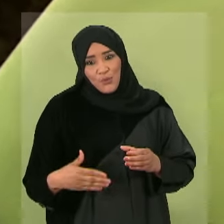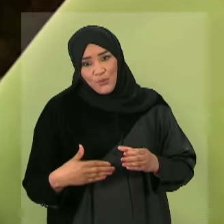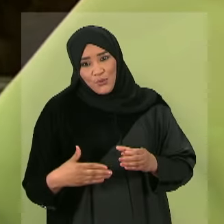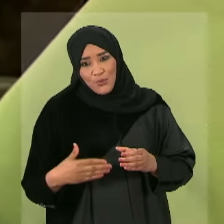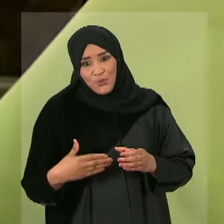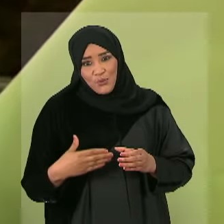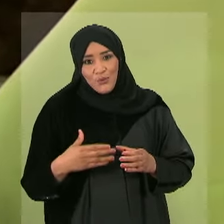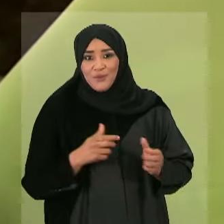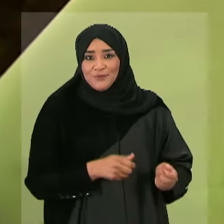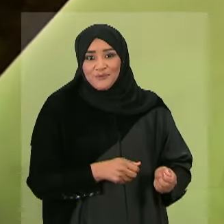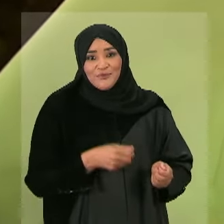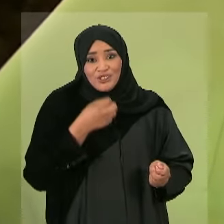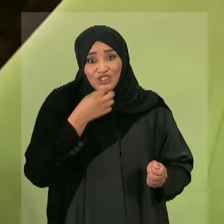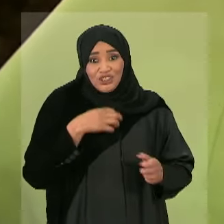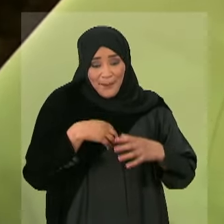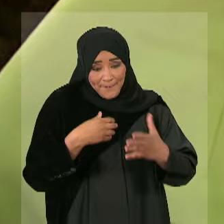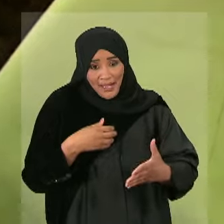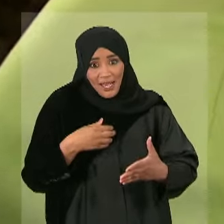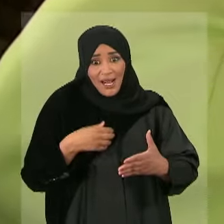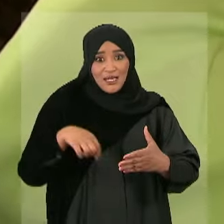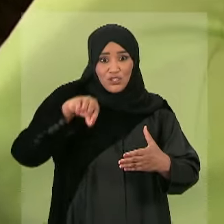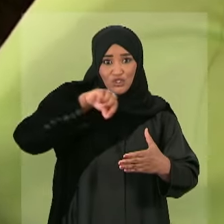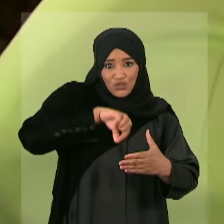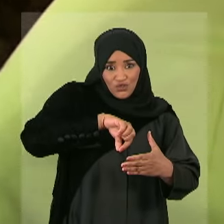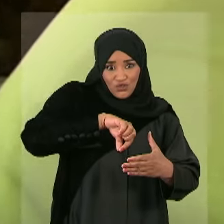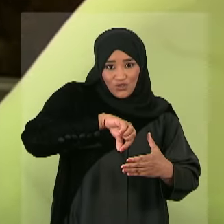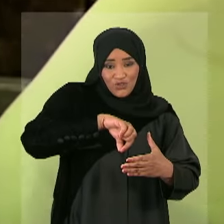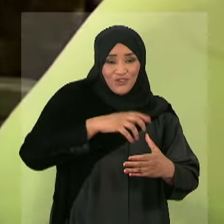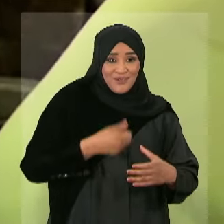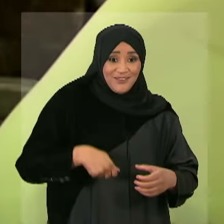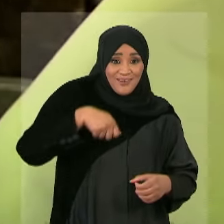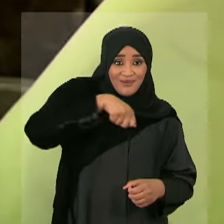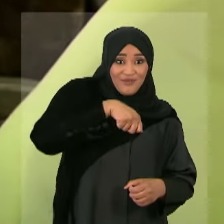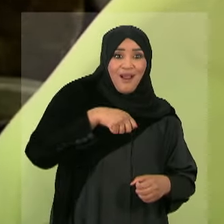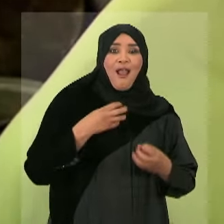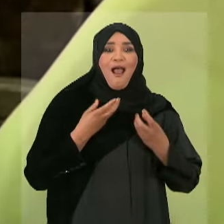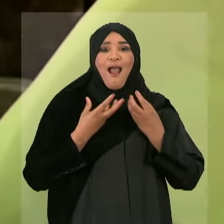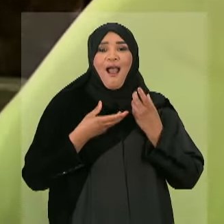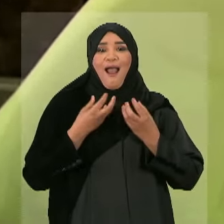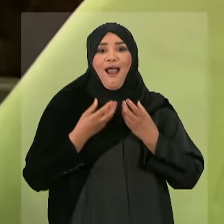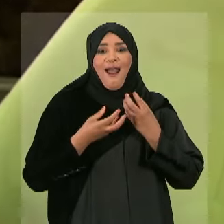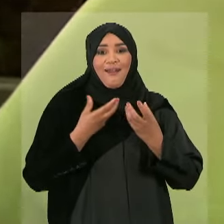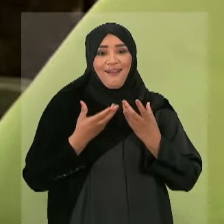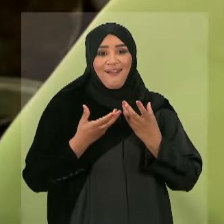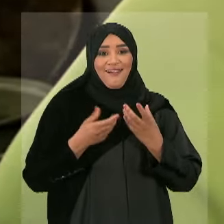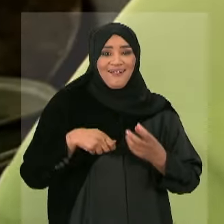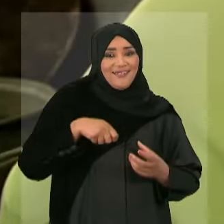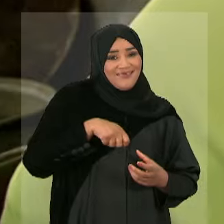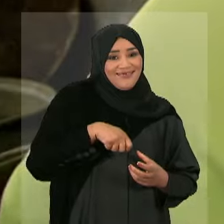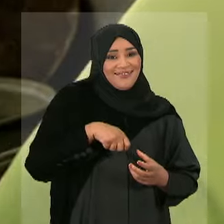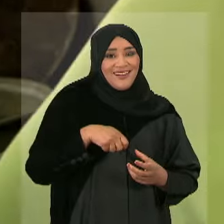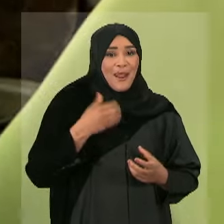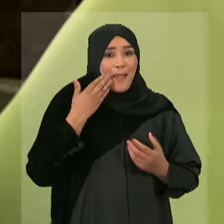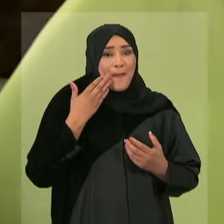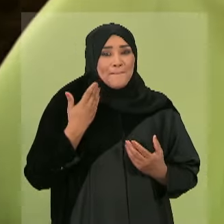ينحط القهوة أو الشاي عشان يضل سخن، ولما بنستعمله دائماً يكون في حالة إنه هو سخن